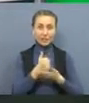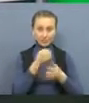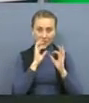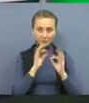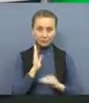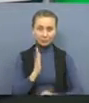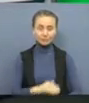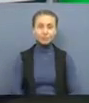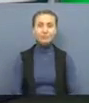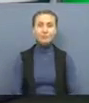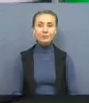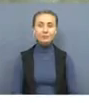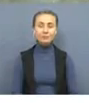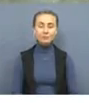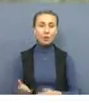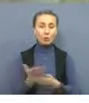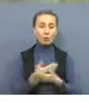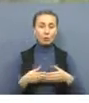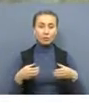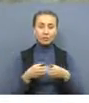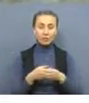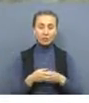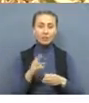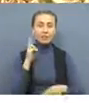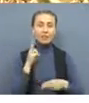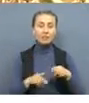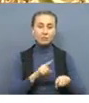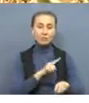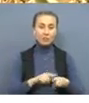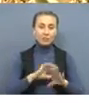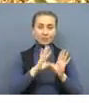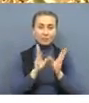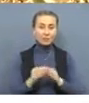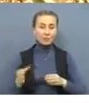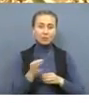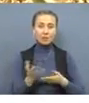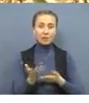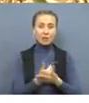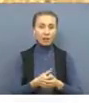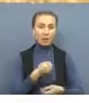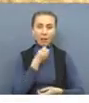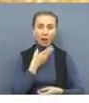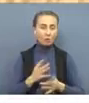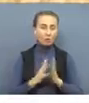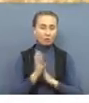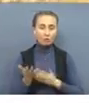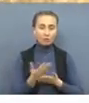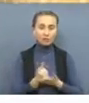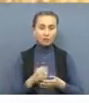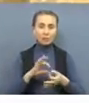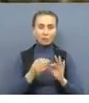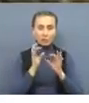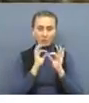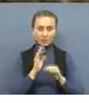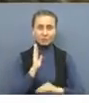выпуске. Уборочная кампания на стадии завершения. В целом по области собран хороший урожай. Подробно об этом через